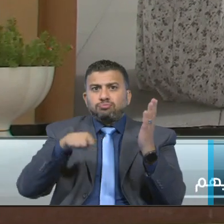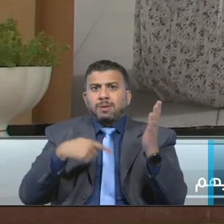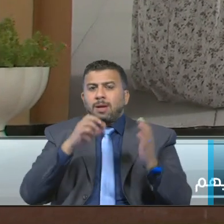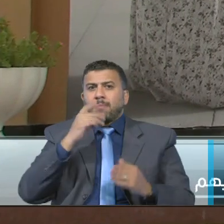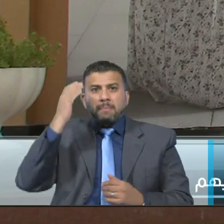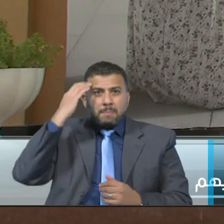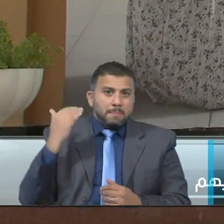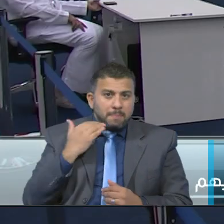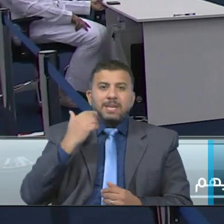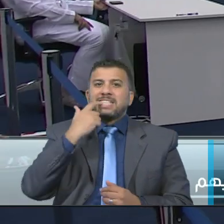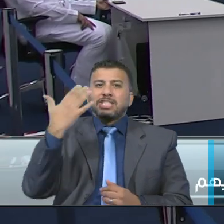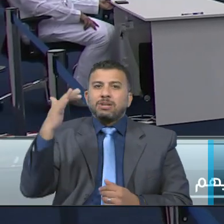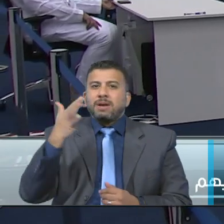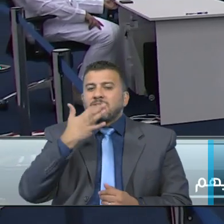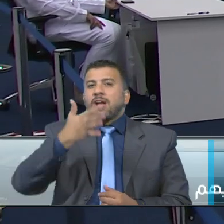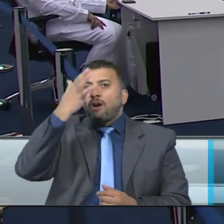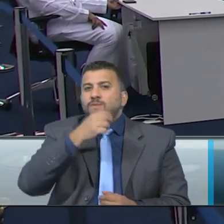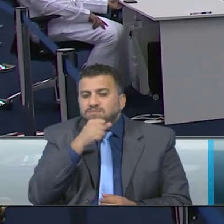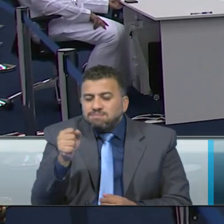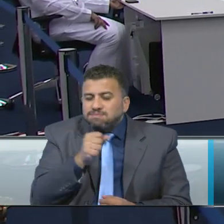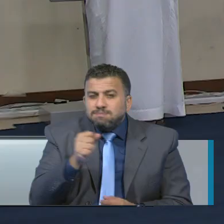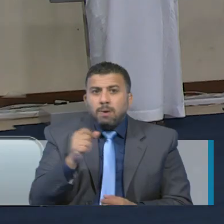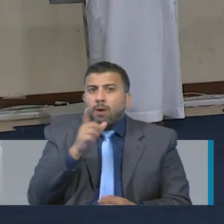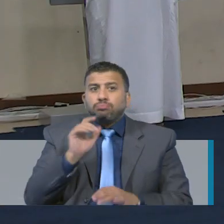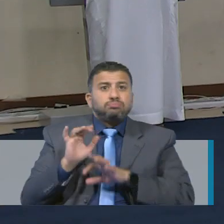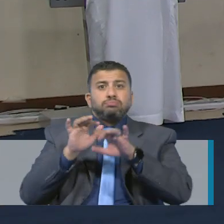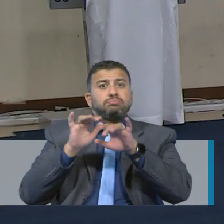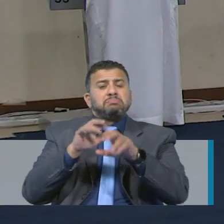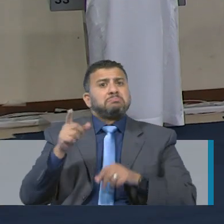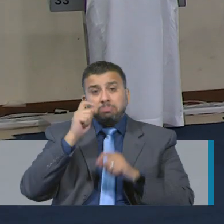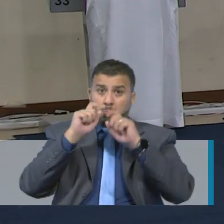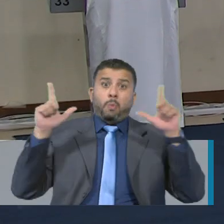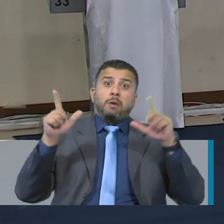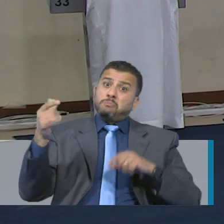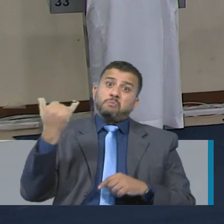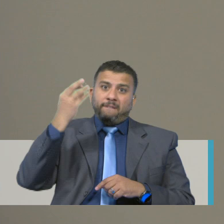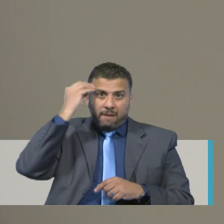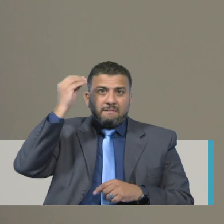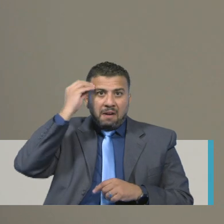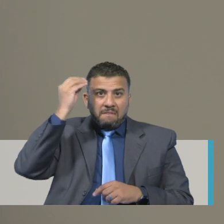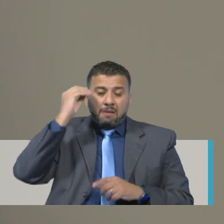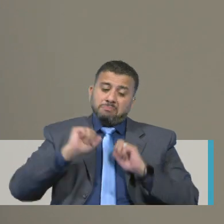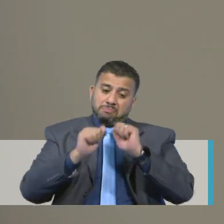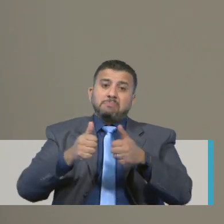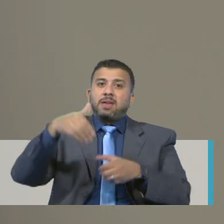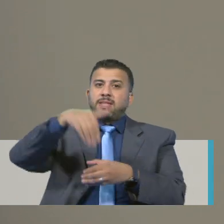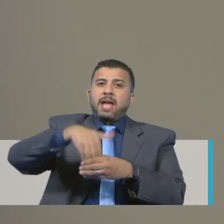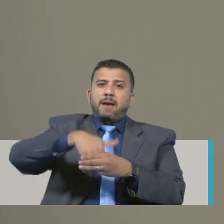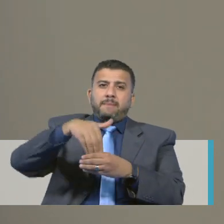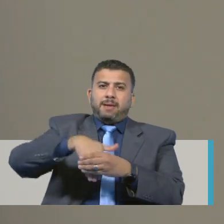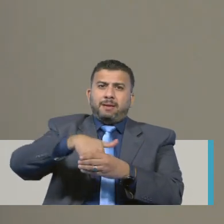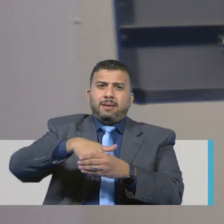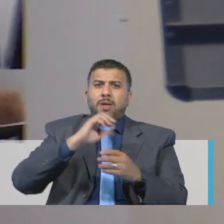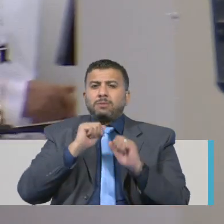فئة النساء والشباب وكبار السن، في خطة تعكس اتساع الوعي بأهمية المشاركة في العملية